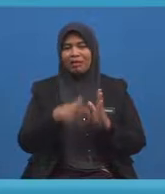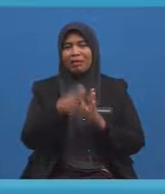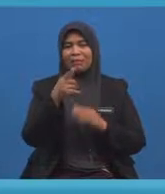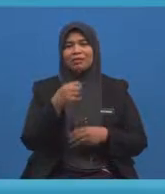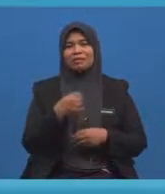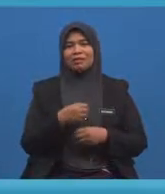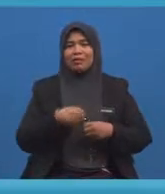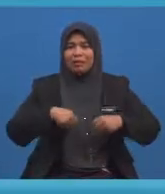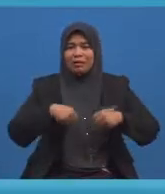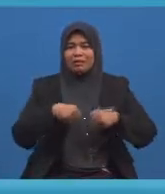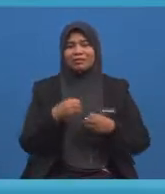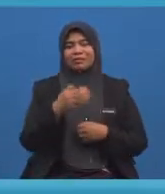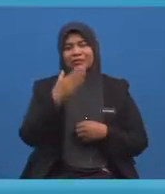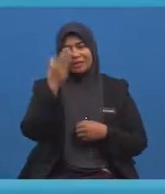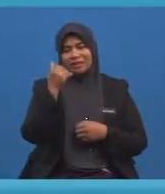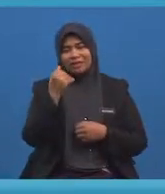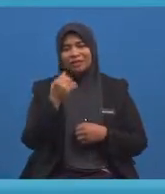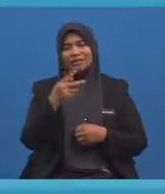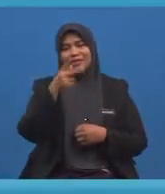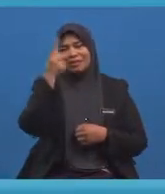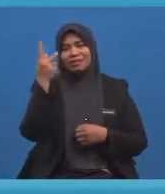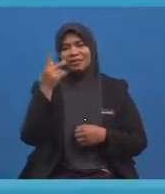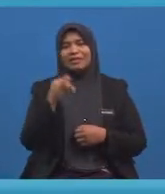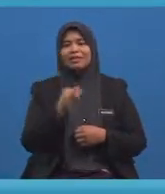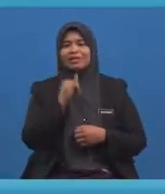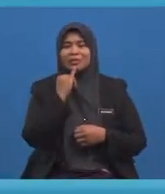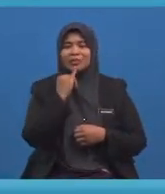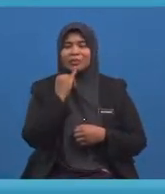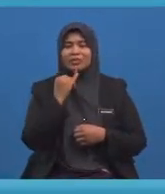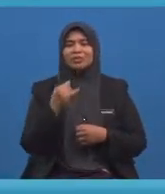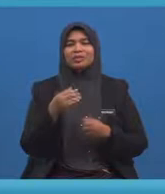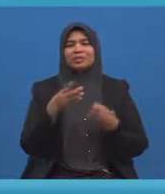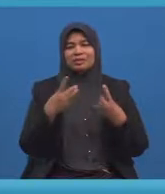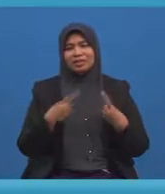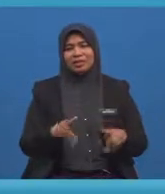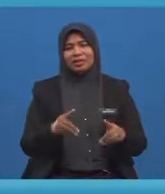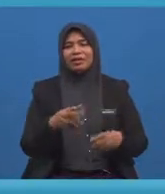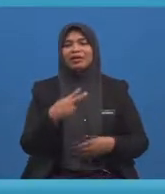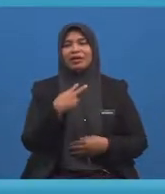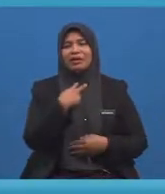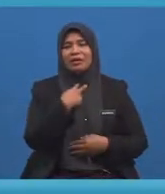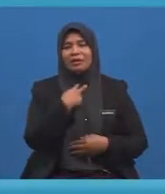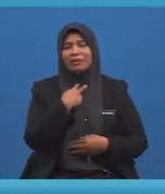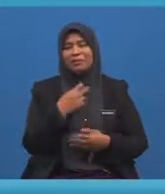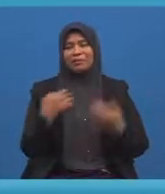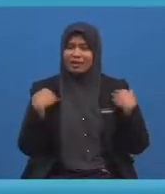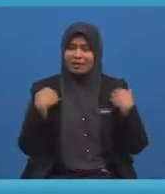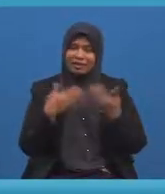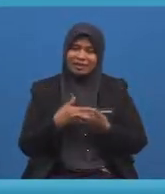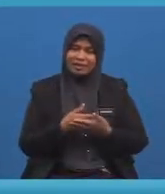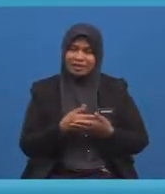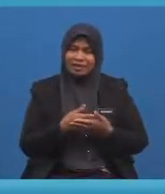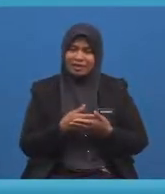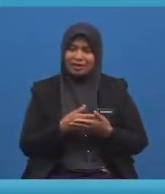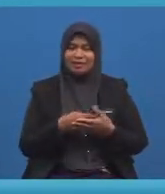senyum dan berkata, "Kerana ibu sedang mengandung adik di dalam." Oh, begitu rupanya